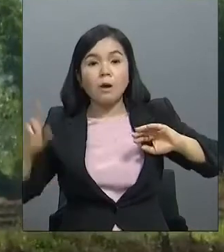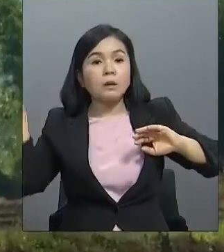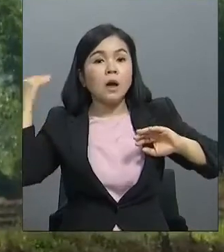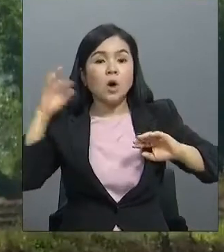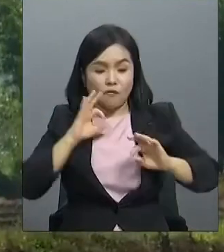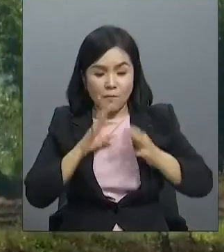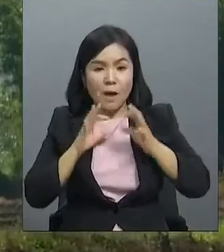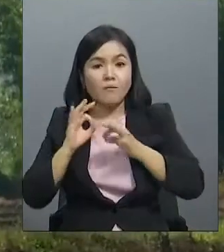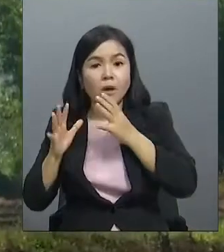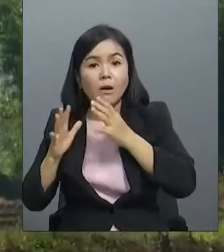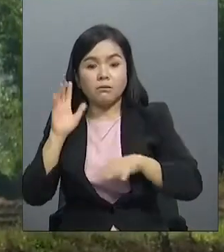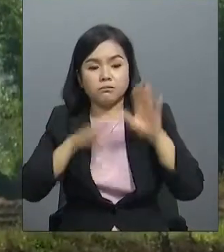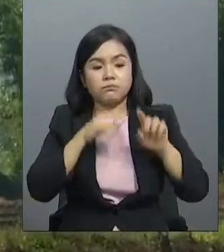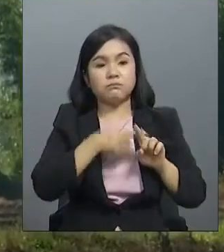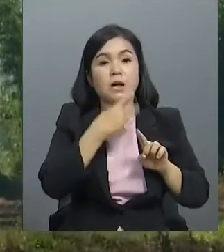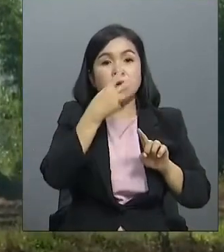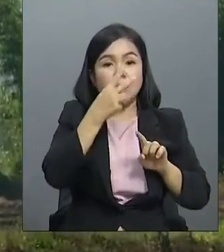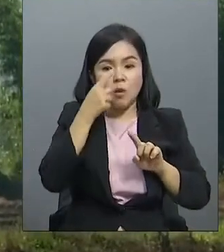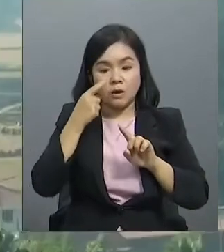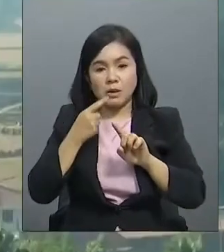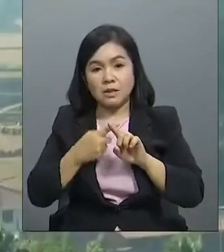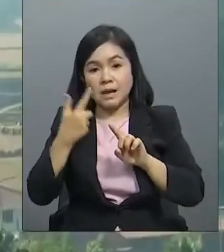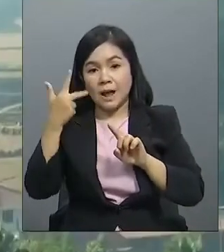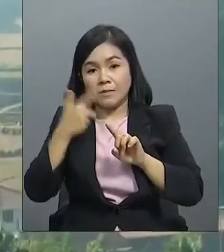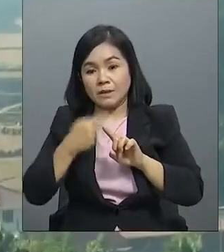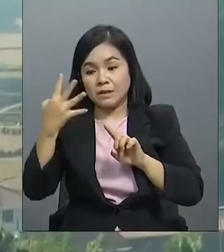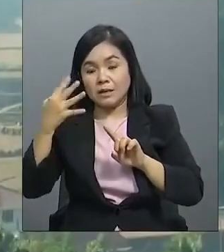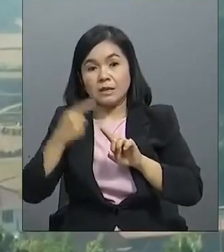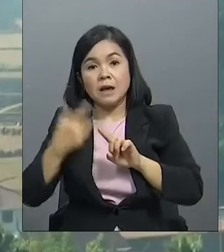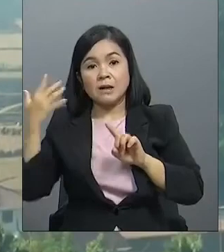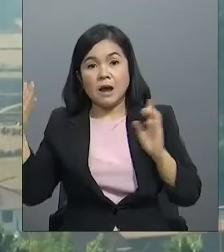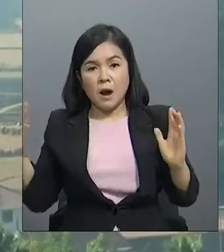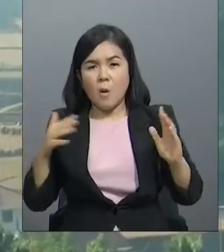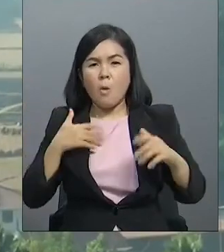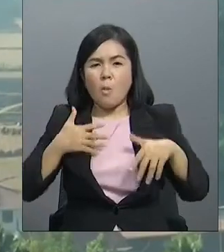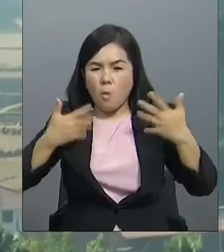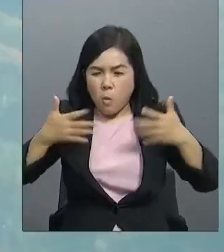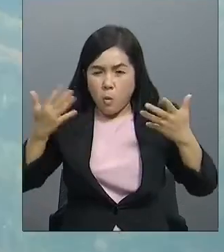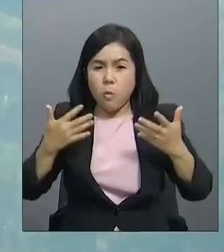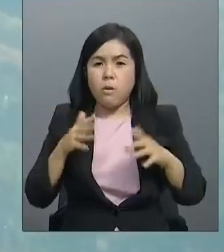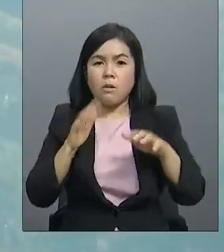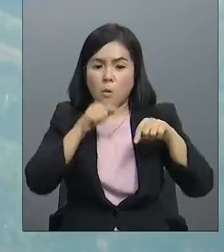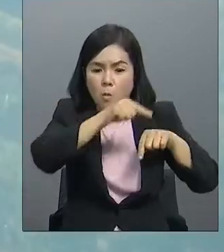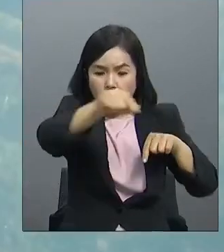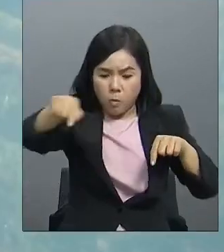กุมภาพันธ์ถึงเดือนพฤษภาคมและพบจุดความร้อนสะสมสูงสุดถึง 1,142 จุด